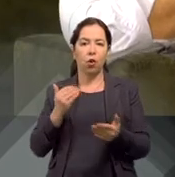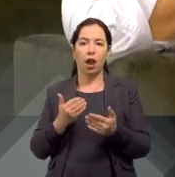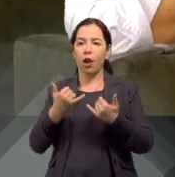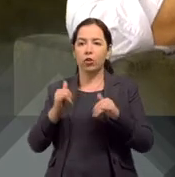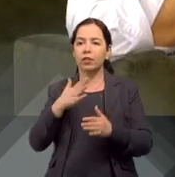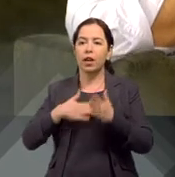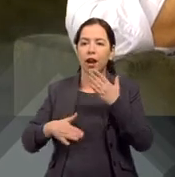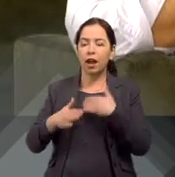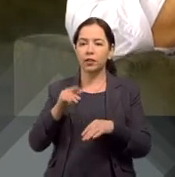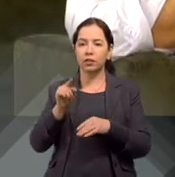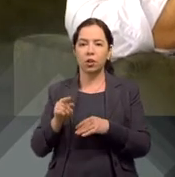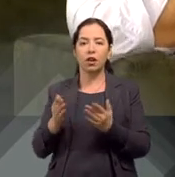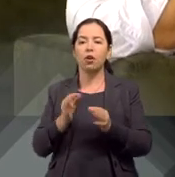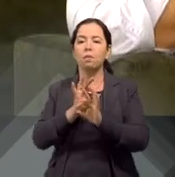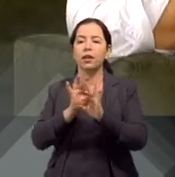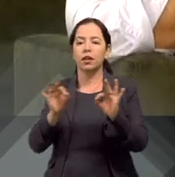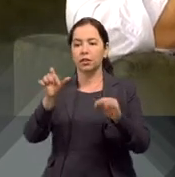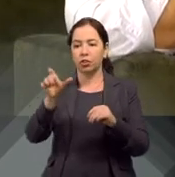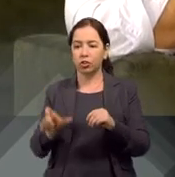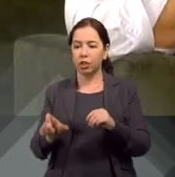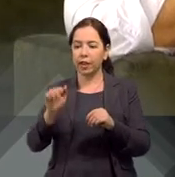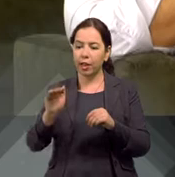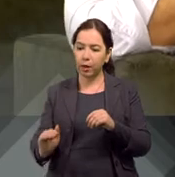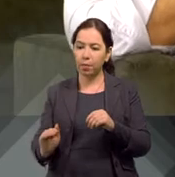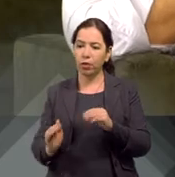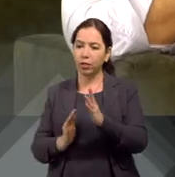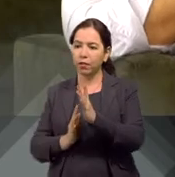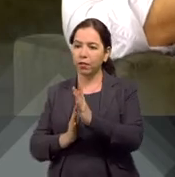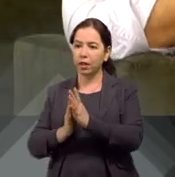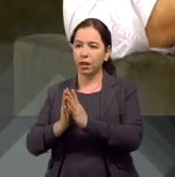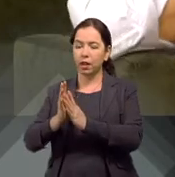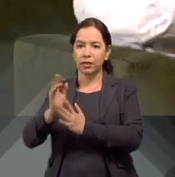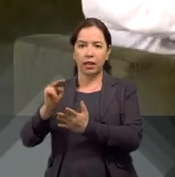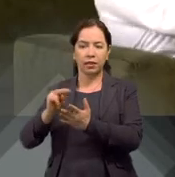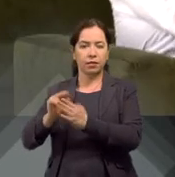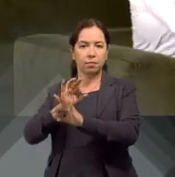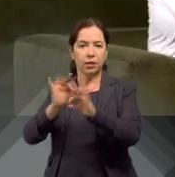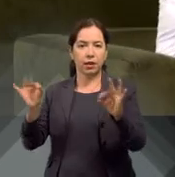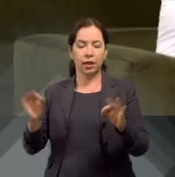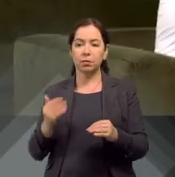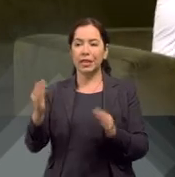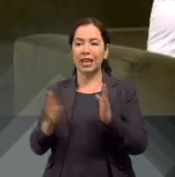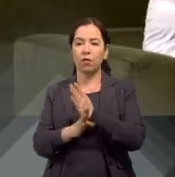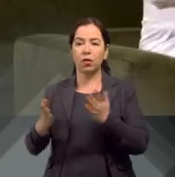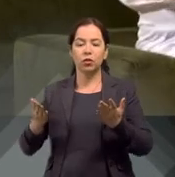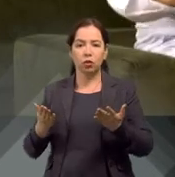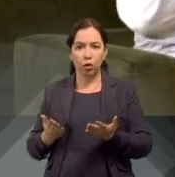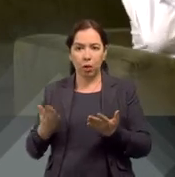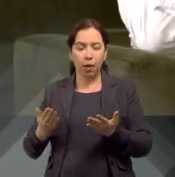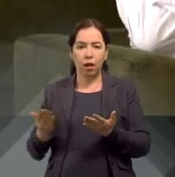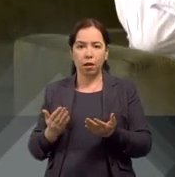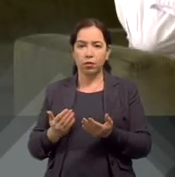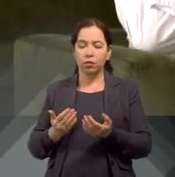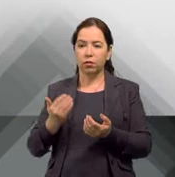какого прекрасного человека он превращается, и его судьба, разворачивающаяся перед тобой,